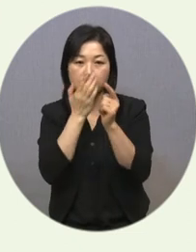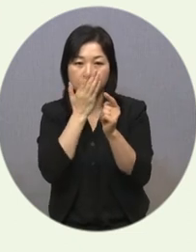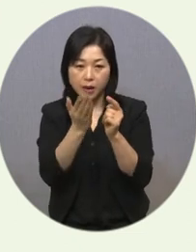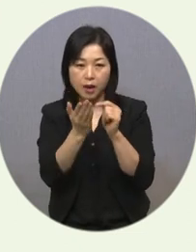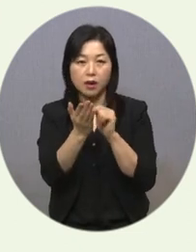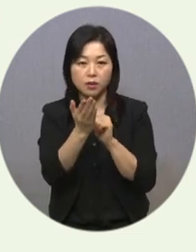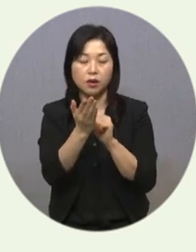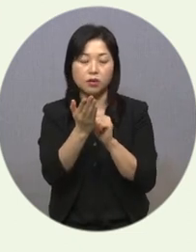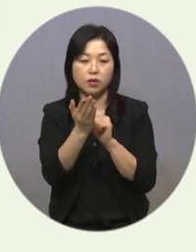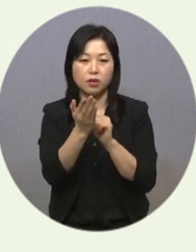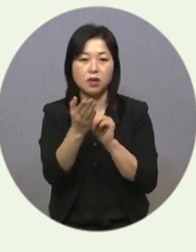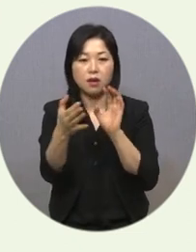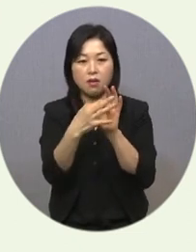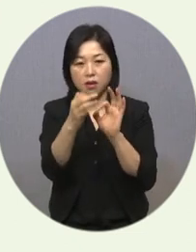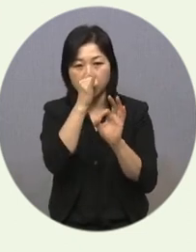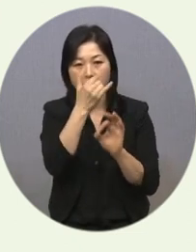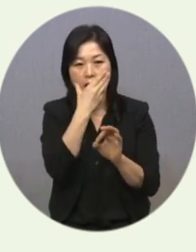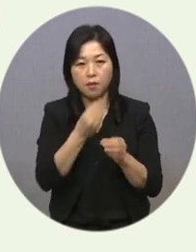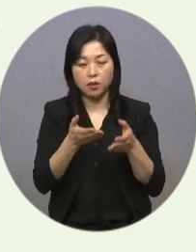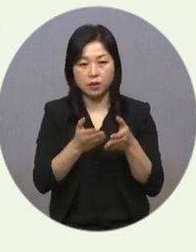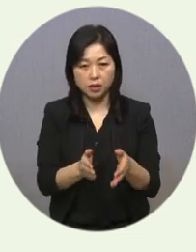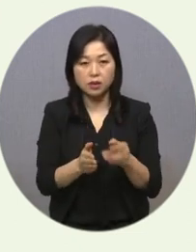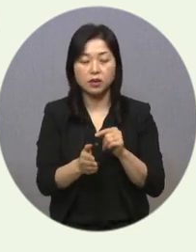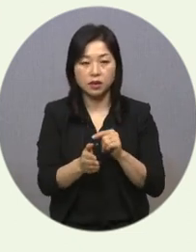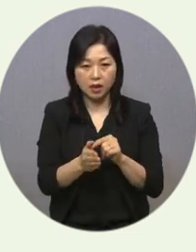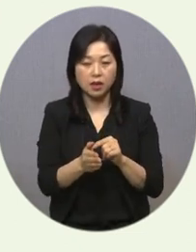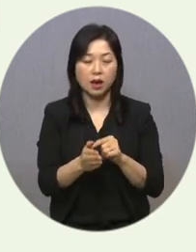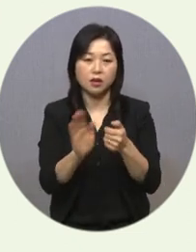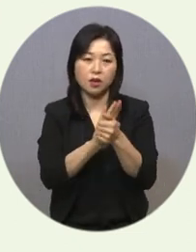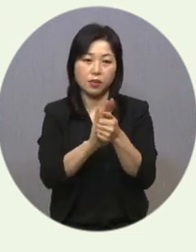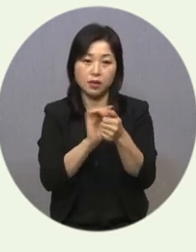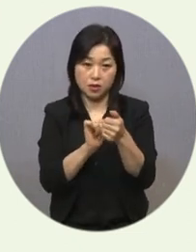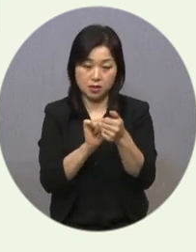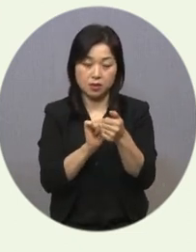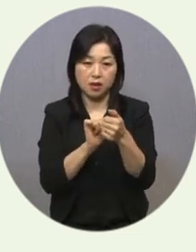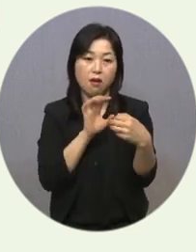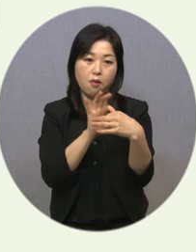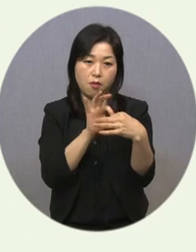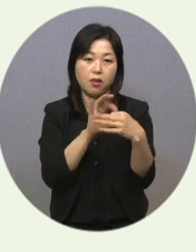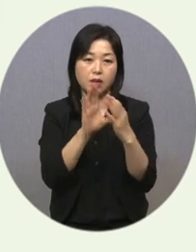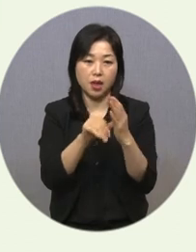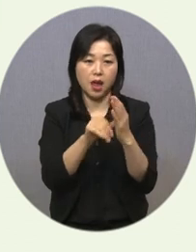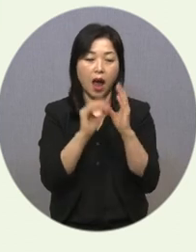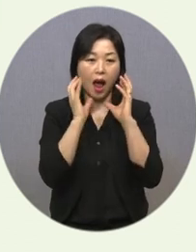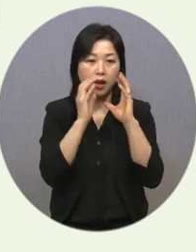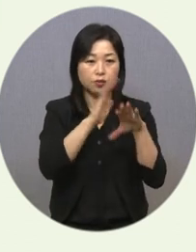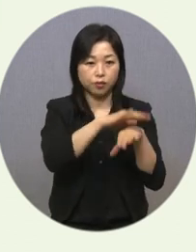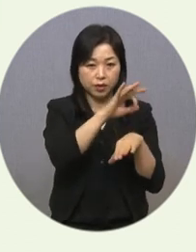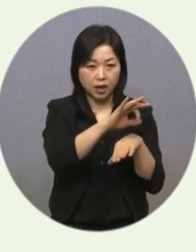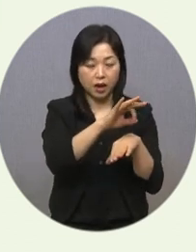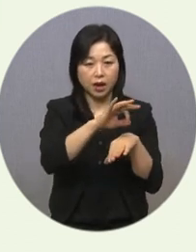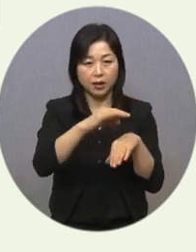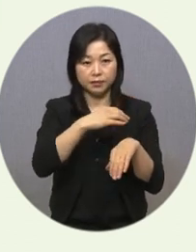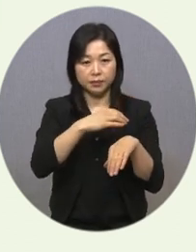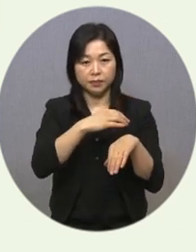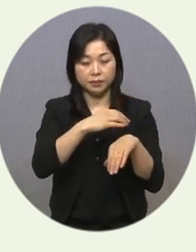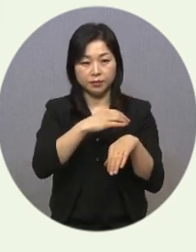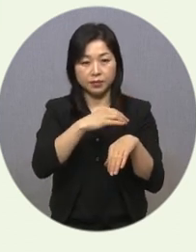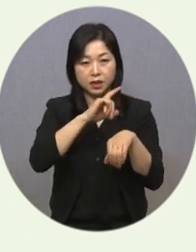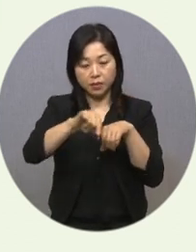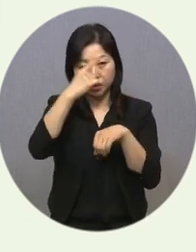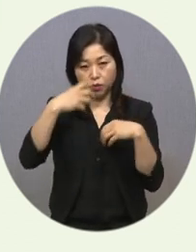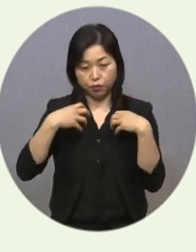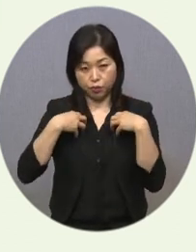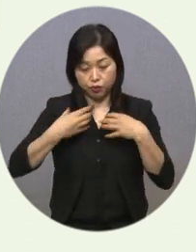지원하는 행복 출산 원스톱 서비스를 이용하는 경우 아동수당 과 지자체별 출산지원금 도 한